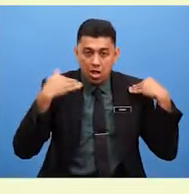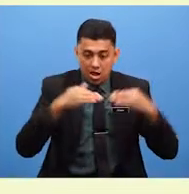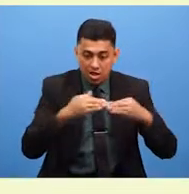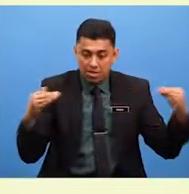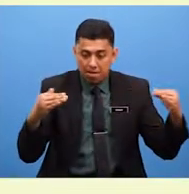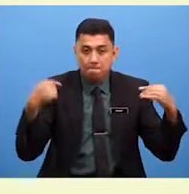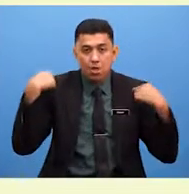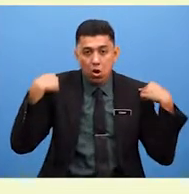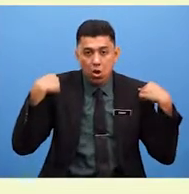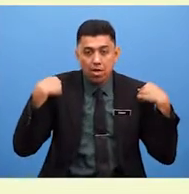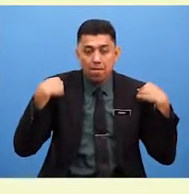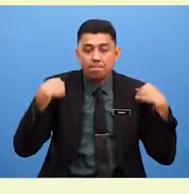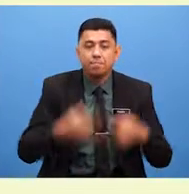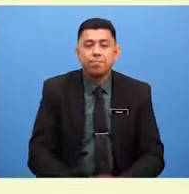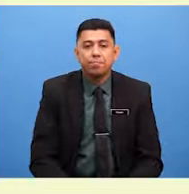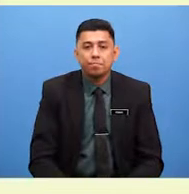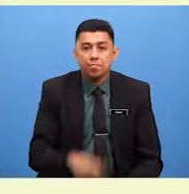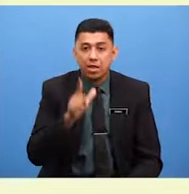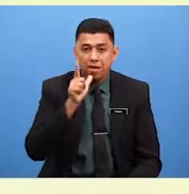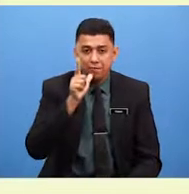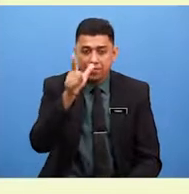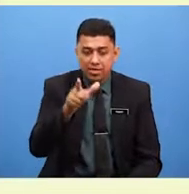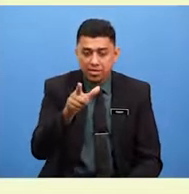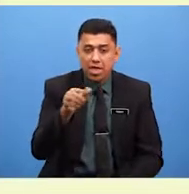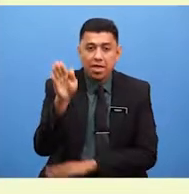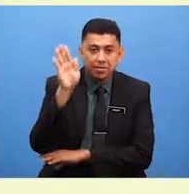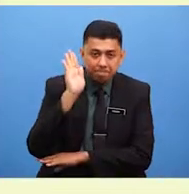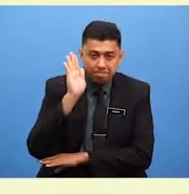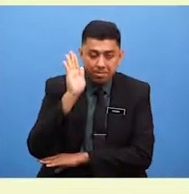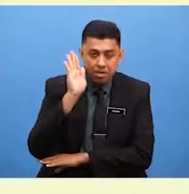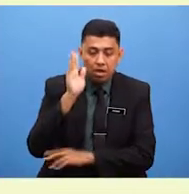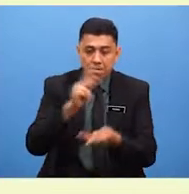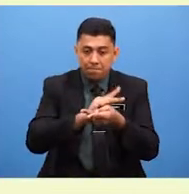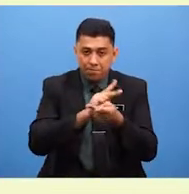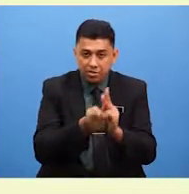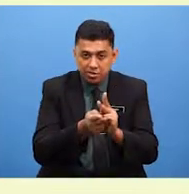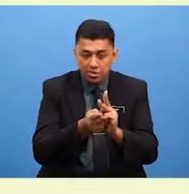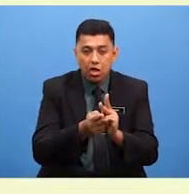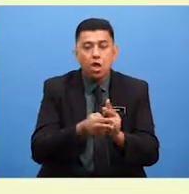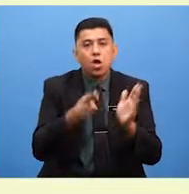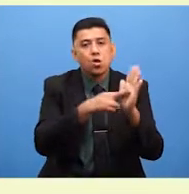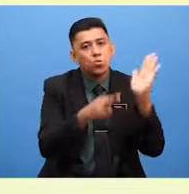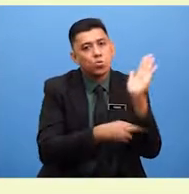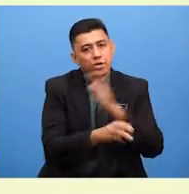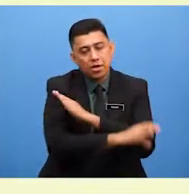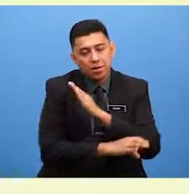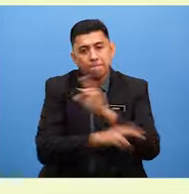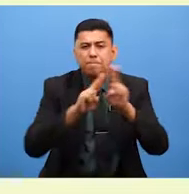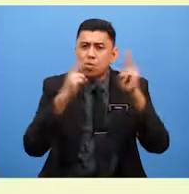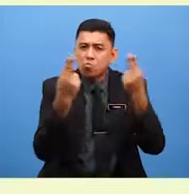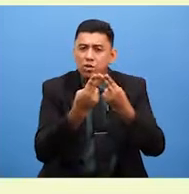bahu semasa melafazkan ikrar prinsip rukun negara semasa perhimpunan di